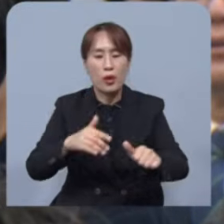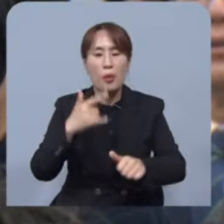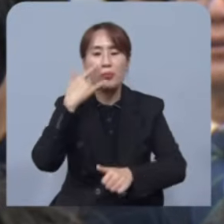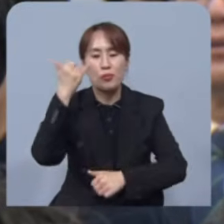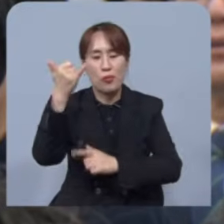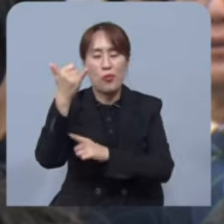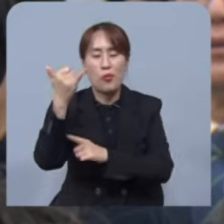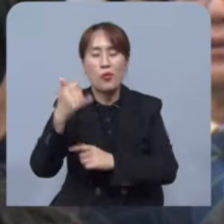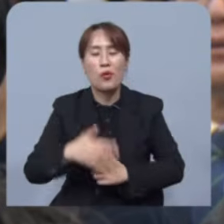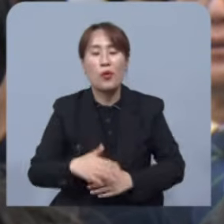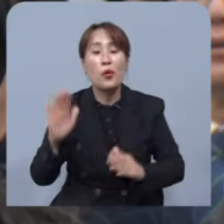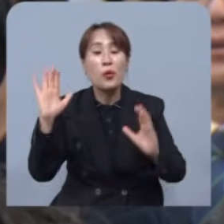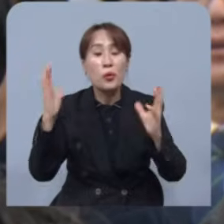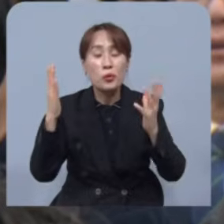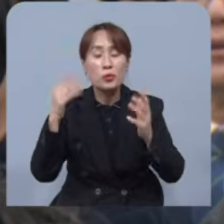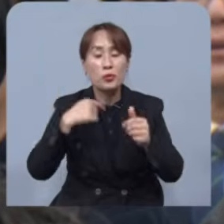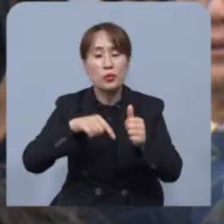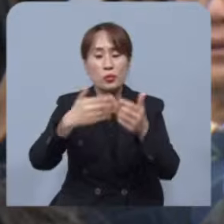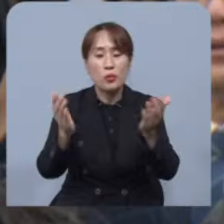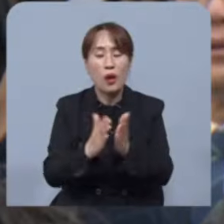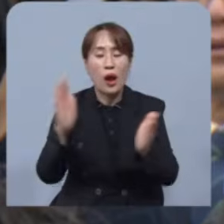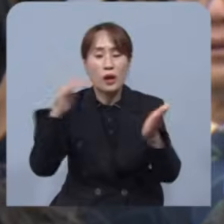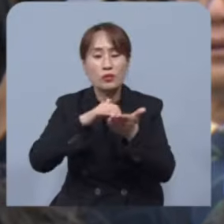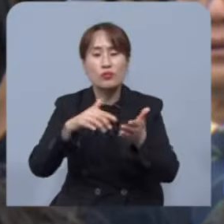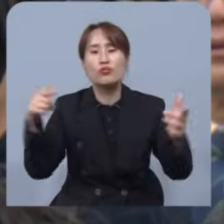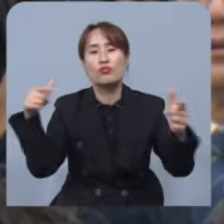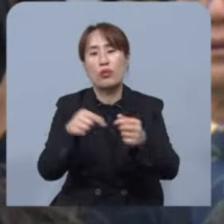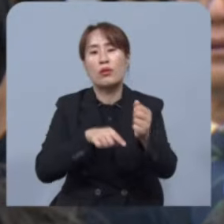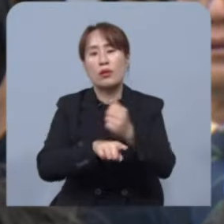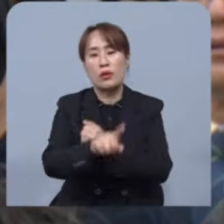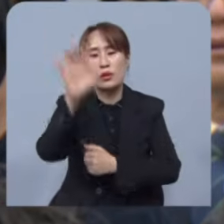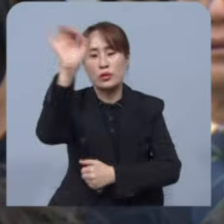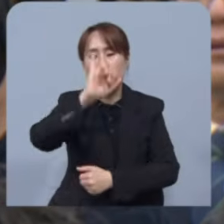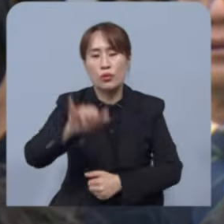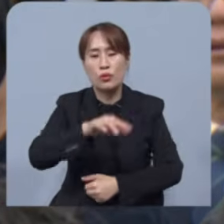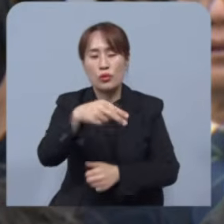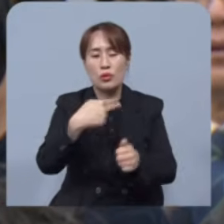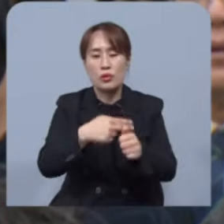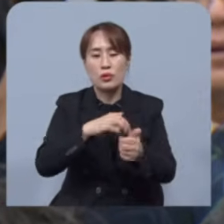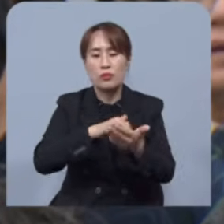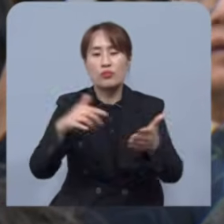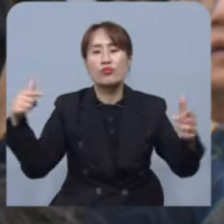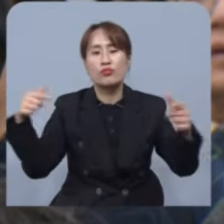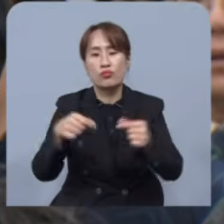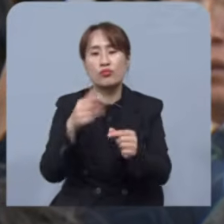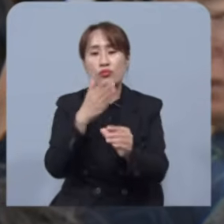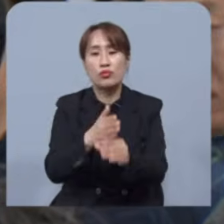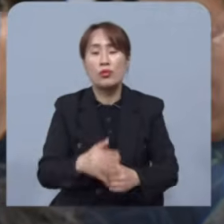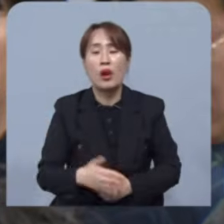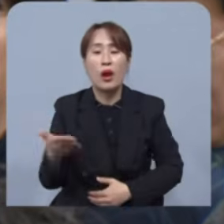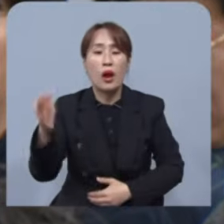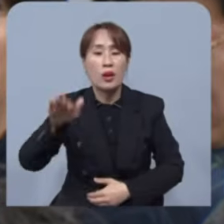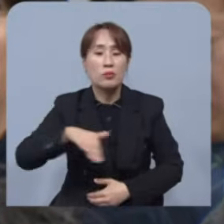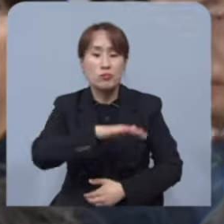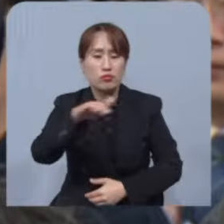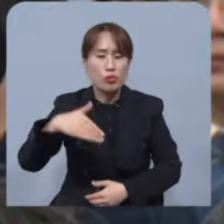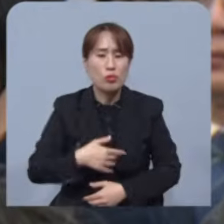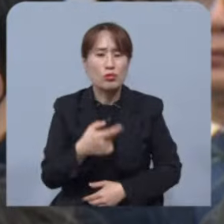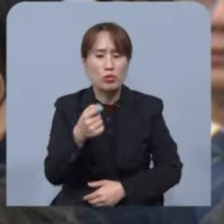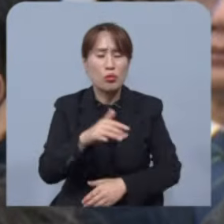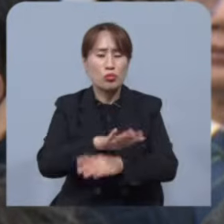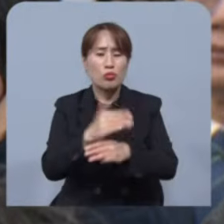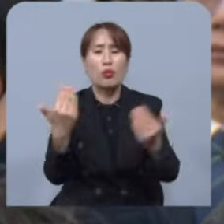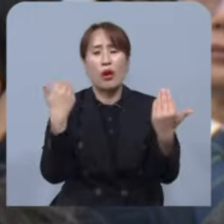한지연입니다. 요즘 교육부는 학생 수가 줄었다는 이유로 전국적으로 교원 수를 줄이고 있습니다. 하지만 저희 같은 작은